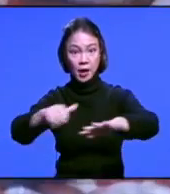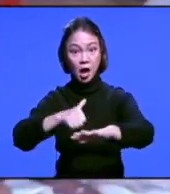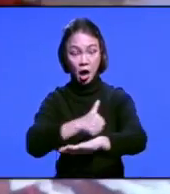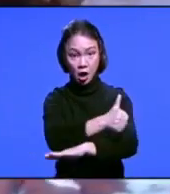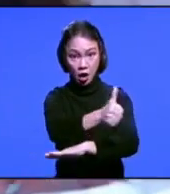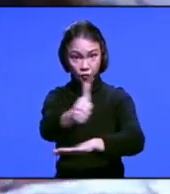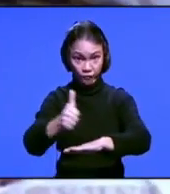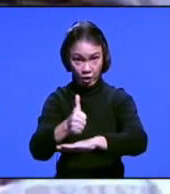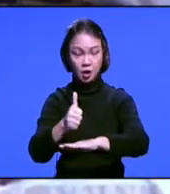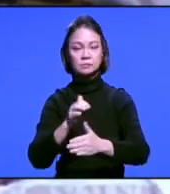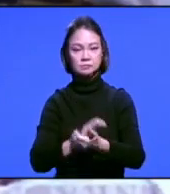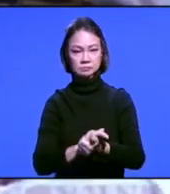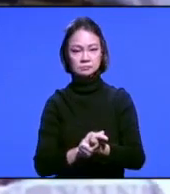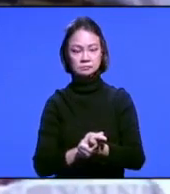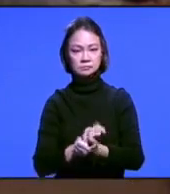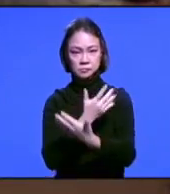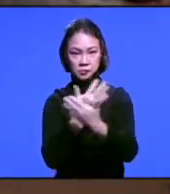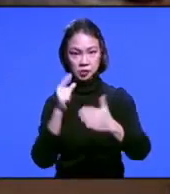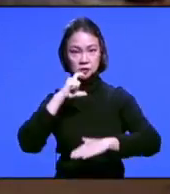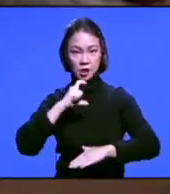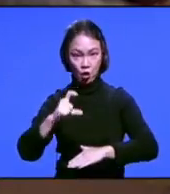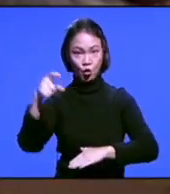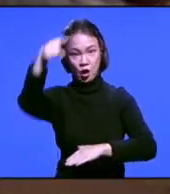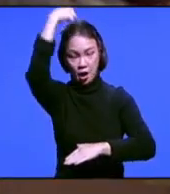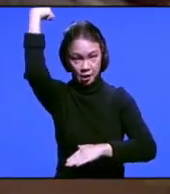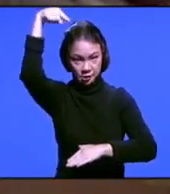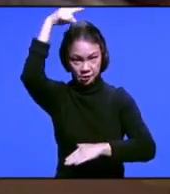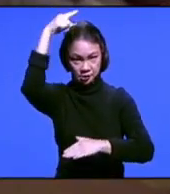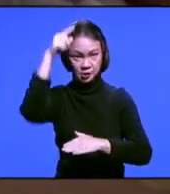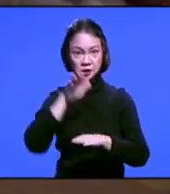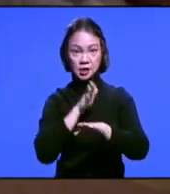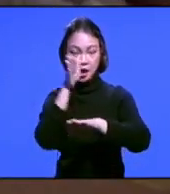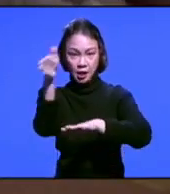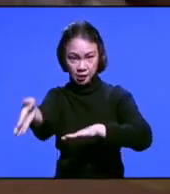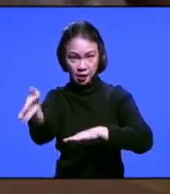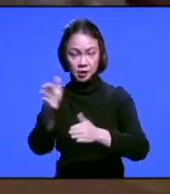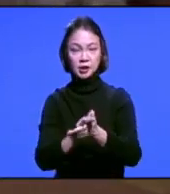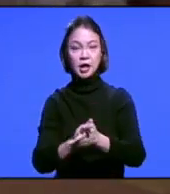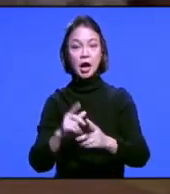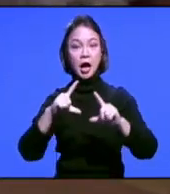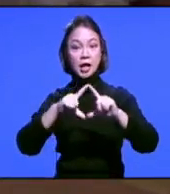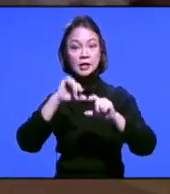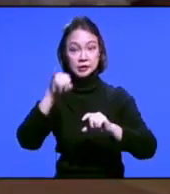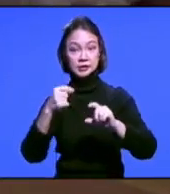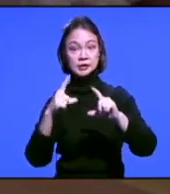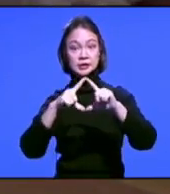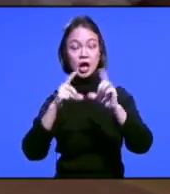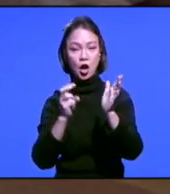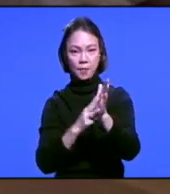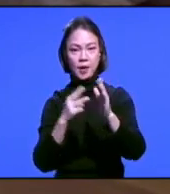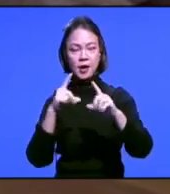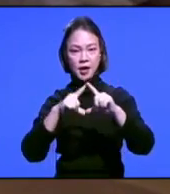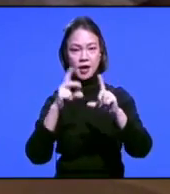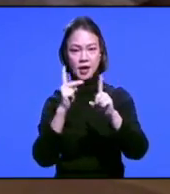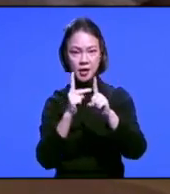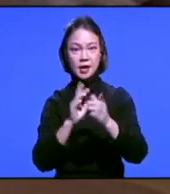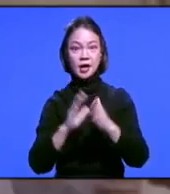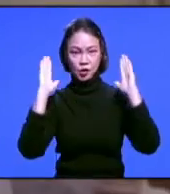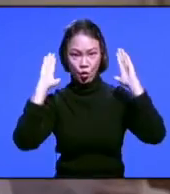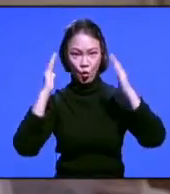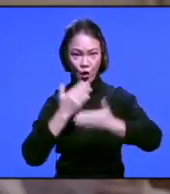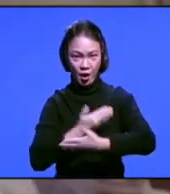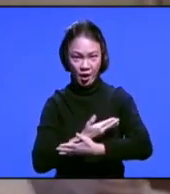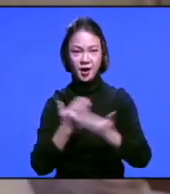baik jamaah yang sempat menyempatkan diri berziarah ke Jabal Rahmah sana dan untuk melantunkan doa juga. Dan